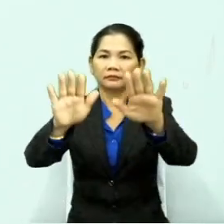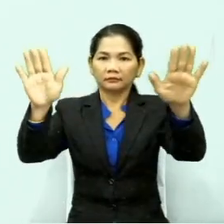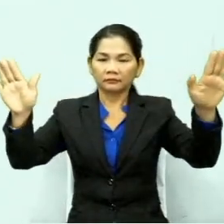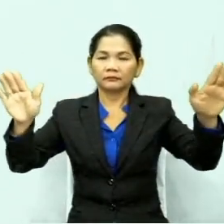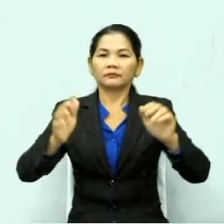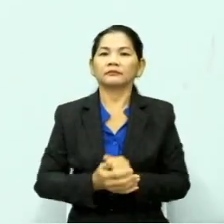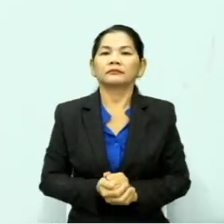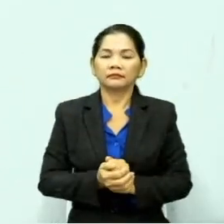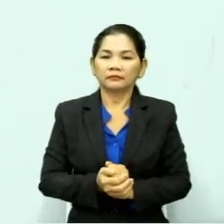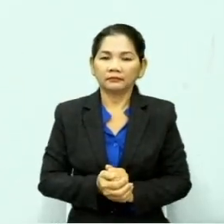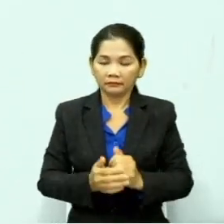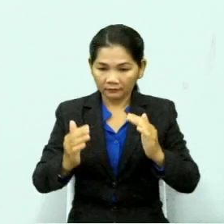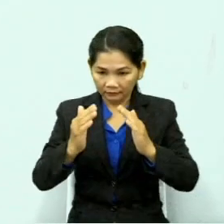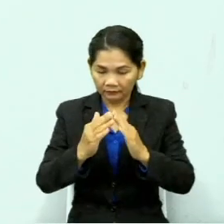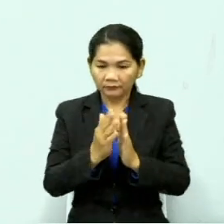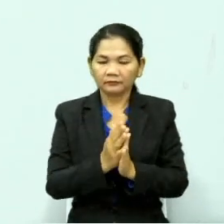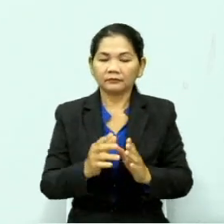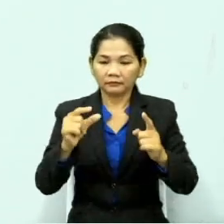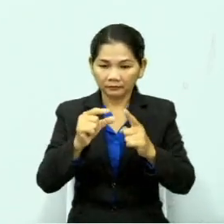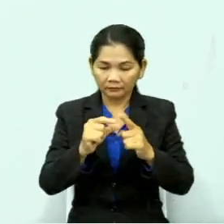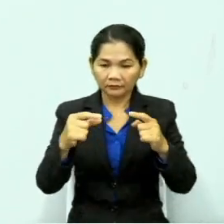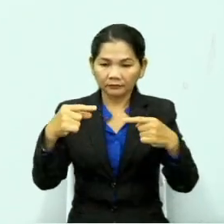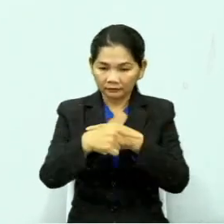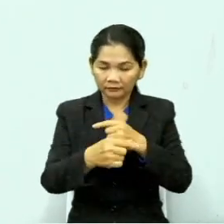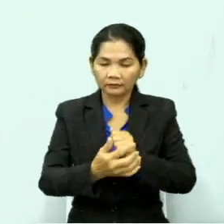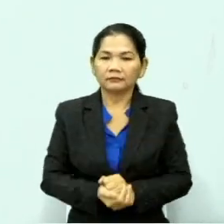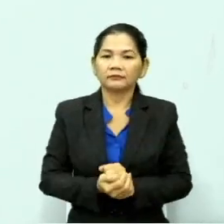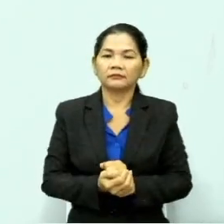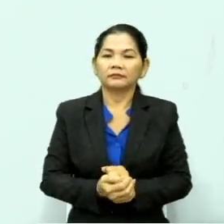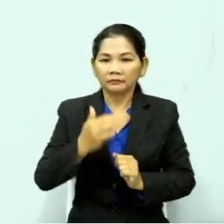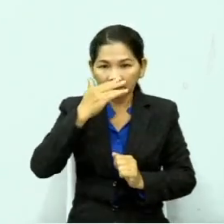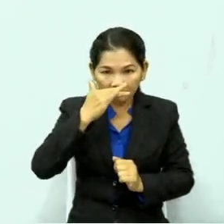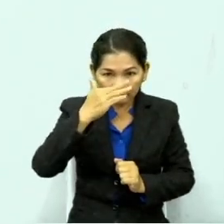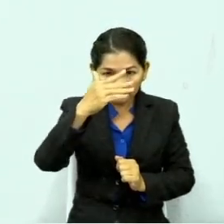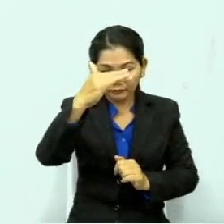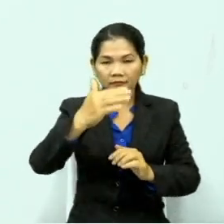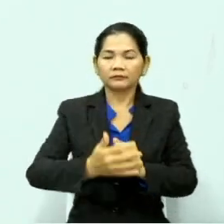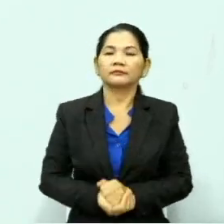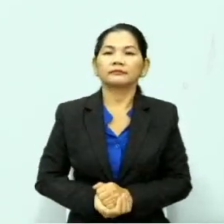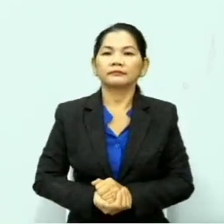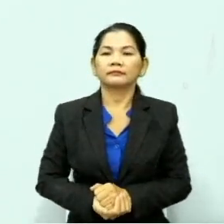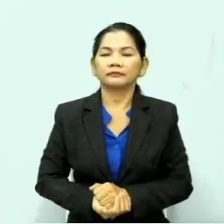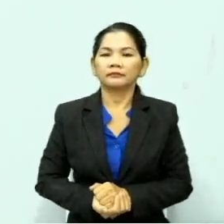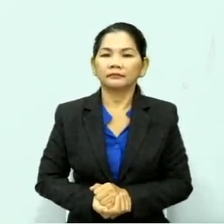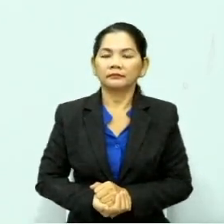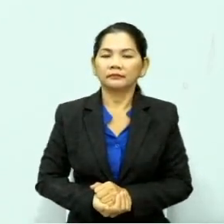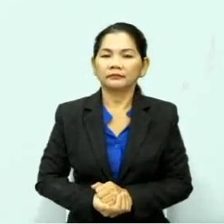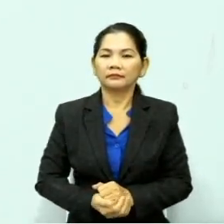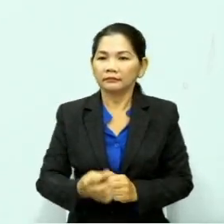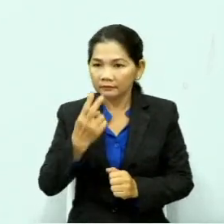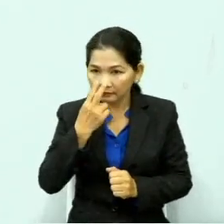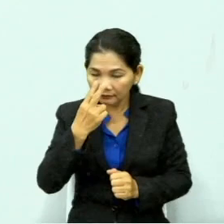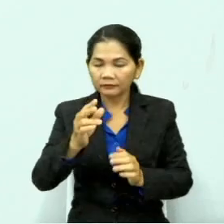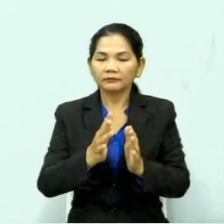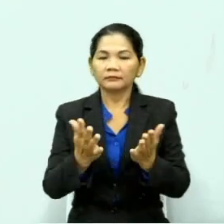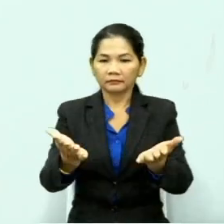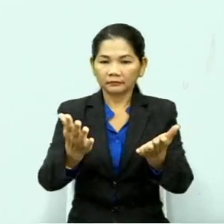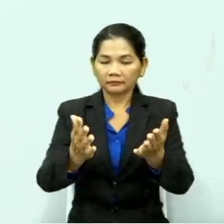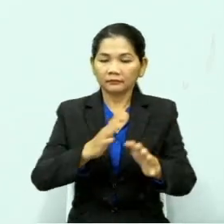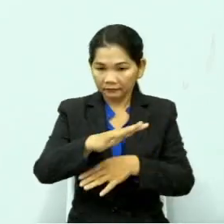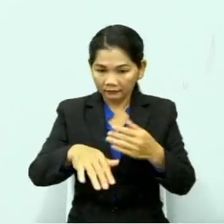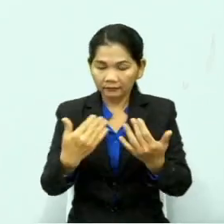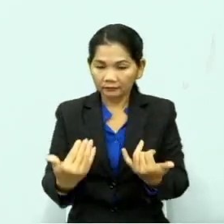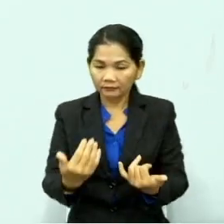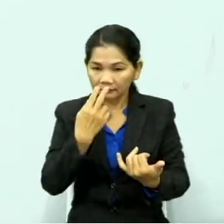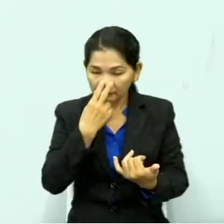phí chô rốt vế và chà nạ sát nâng tía sạ mọt nà con. Chà chẳng con thằng ạc nế chà. Lớ